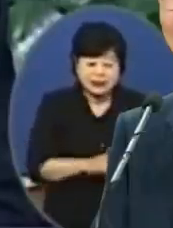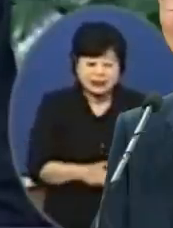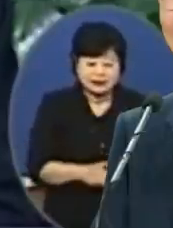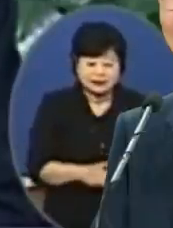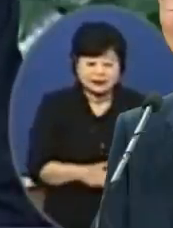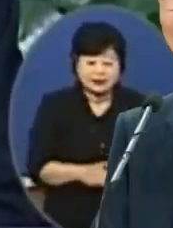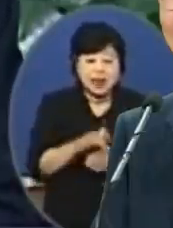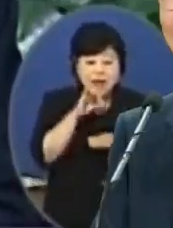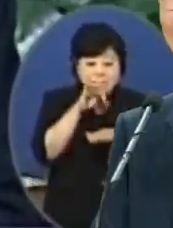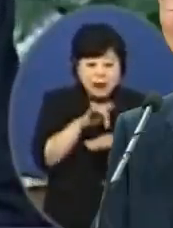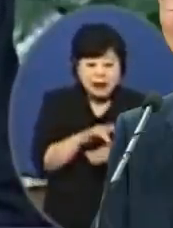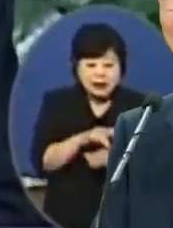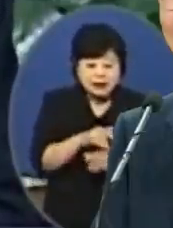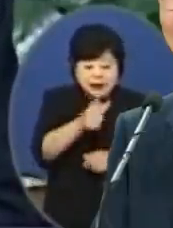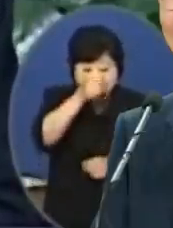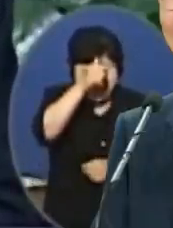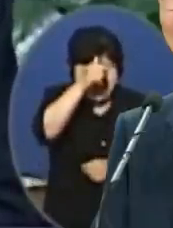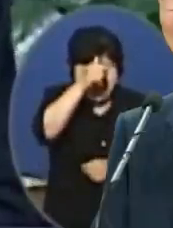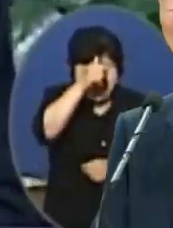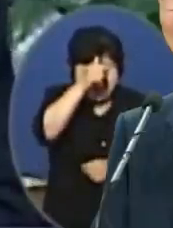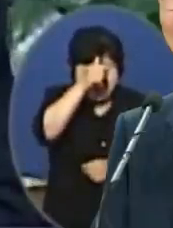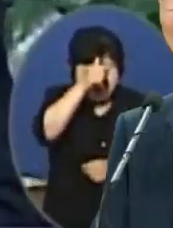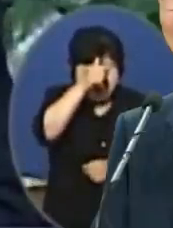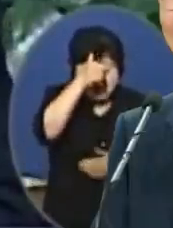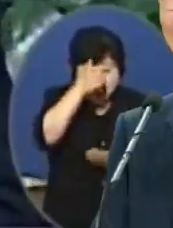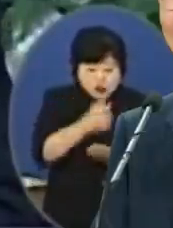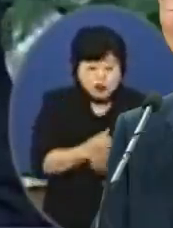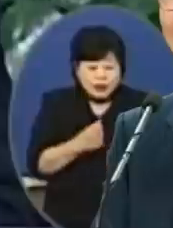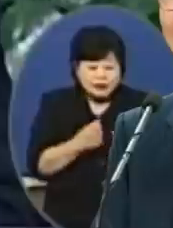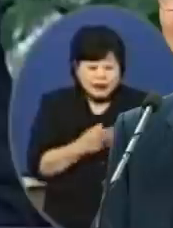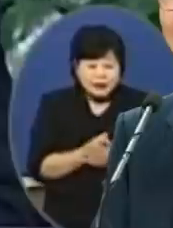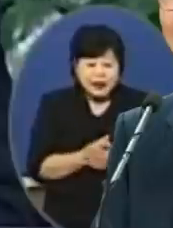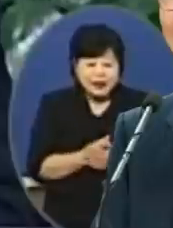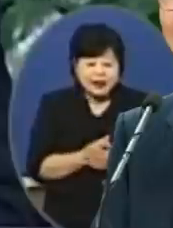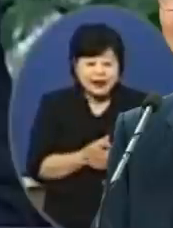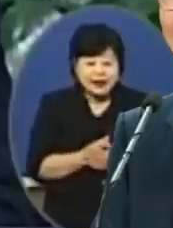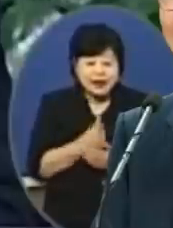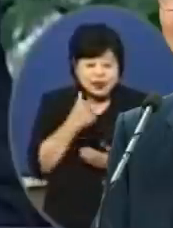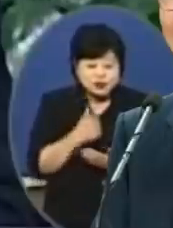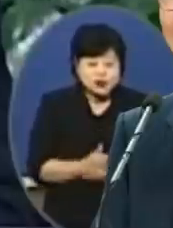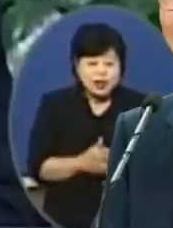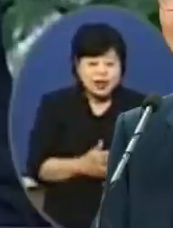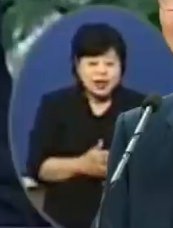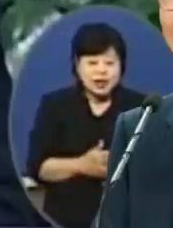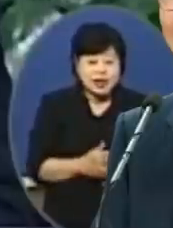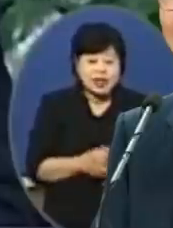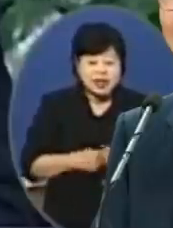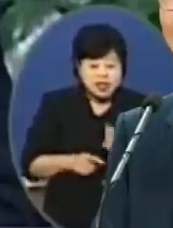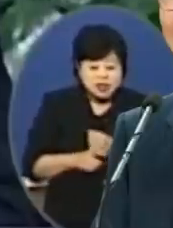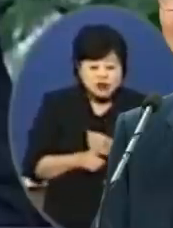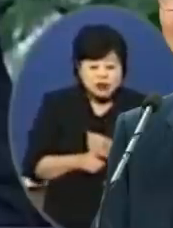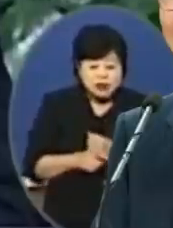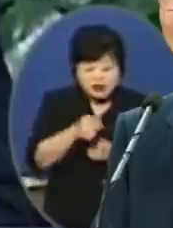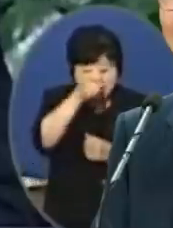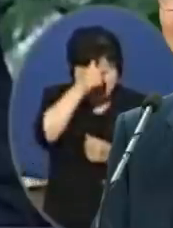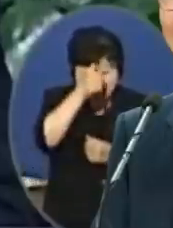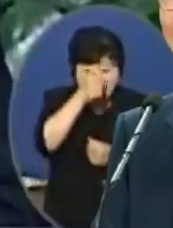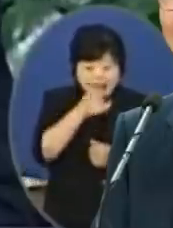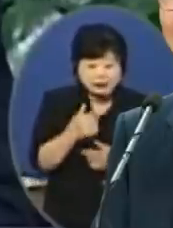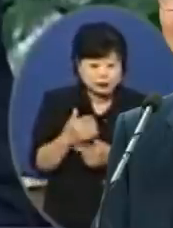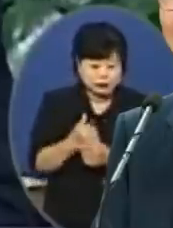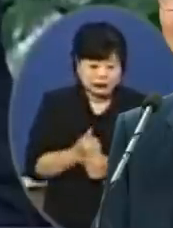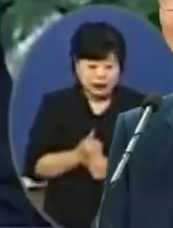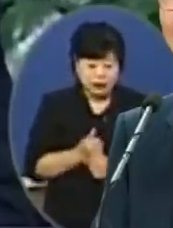것입니다. 마귀는 아담의 죄 때문에 죄를 이유로 해서 아담을